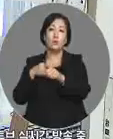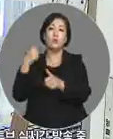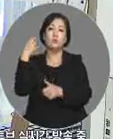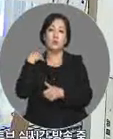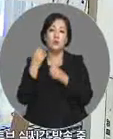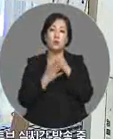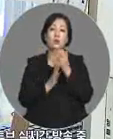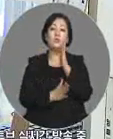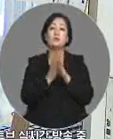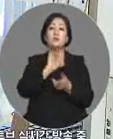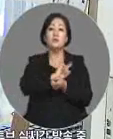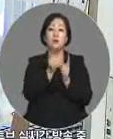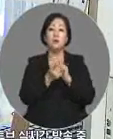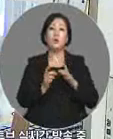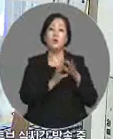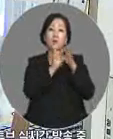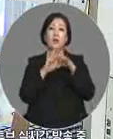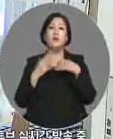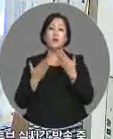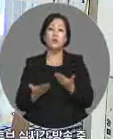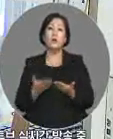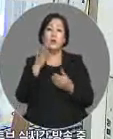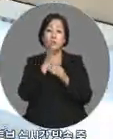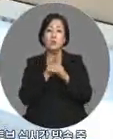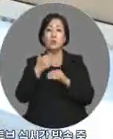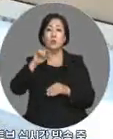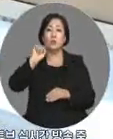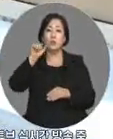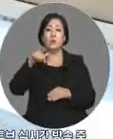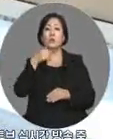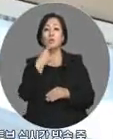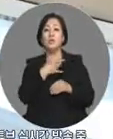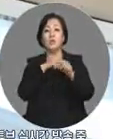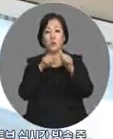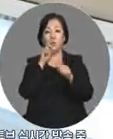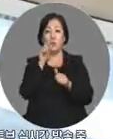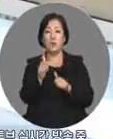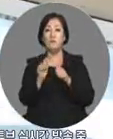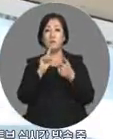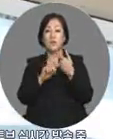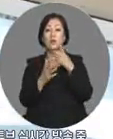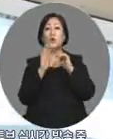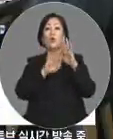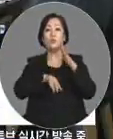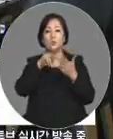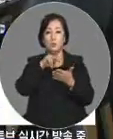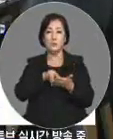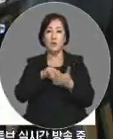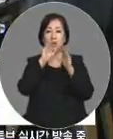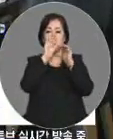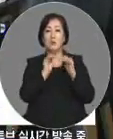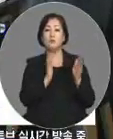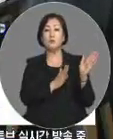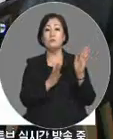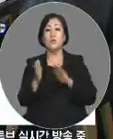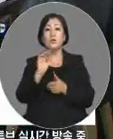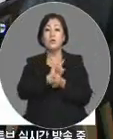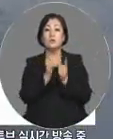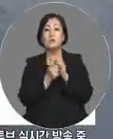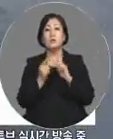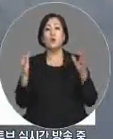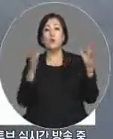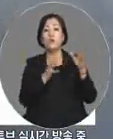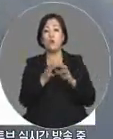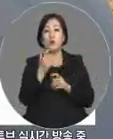시도 교육감 협의회 그리고 휴가 중인 노키 교육감과 협의를 거쳐 조만간 공식 입장문을 내고 준비와 의견 수렴이 좀